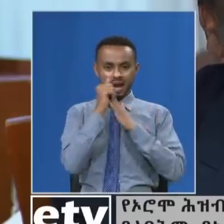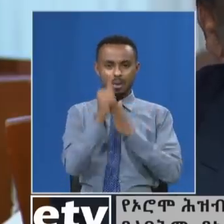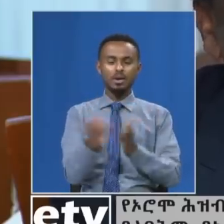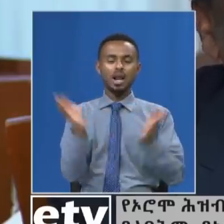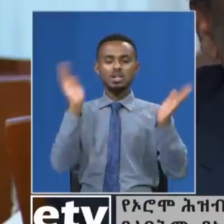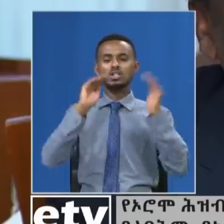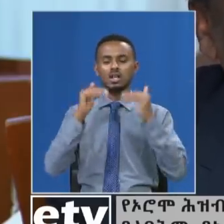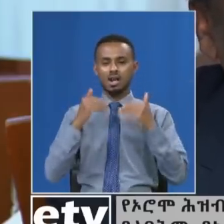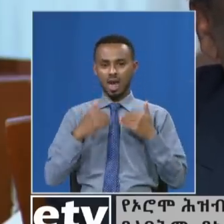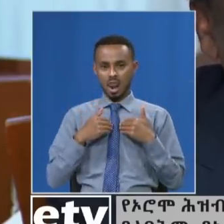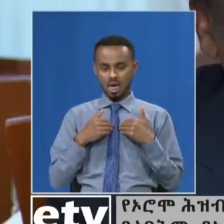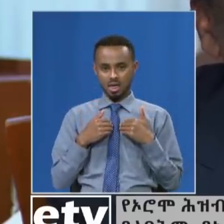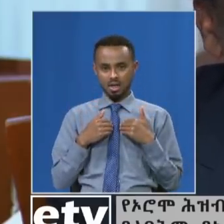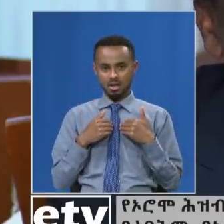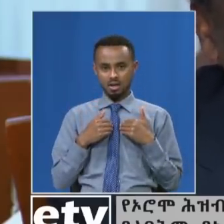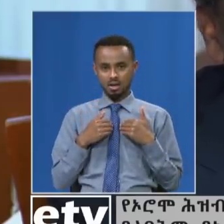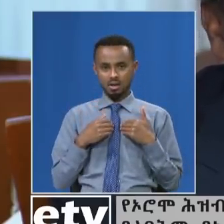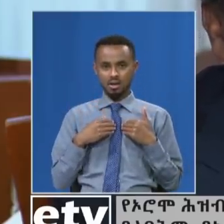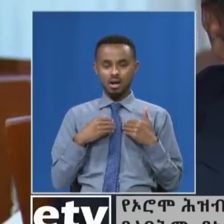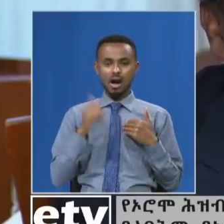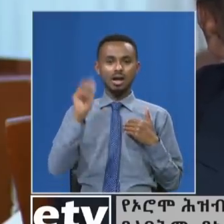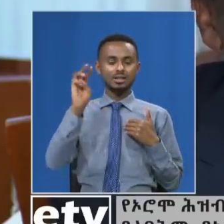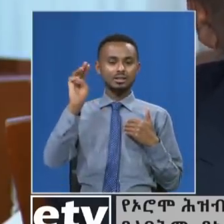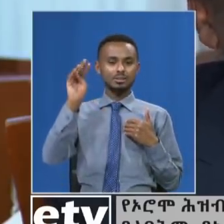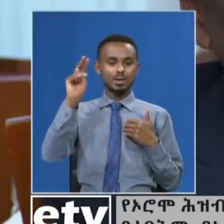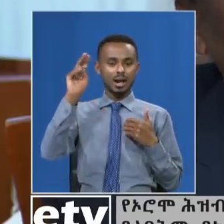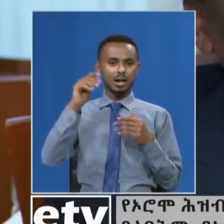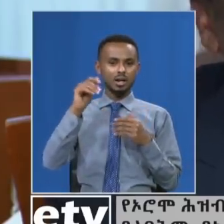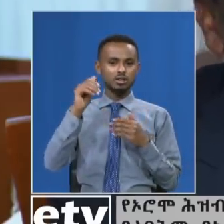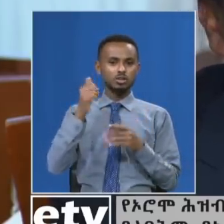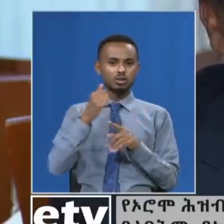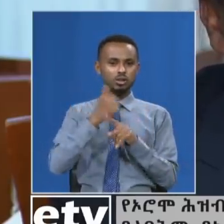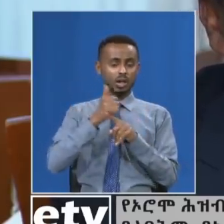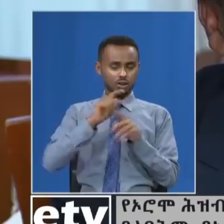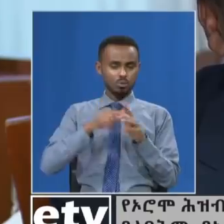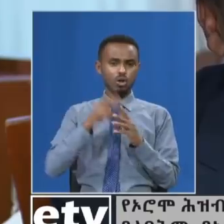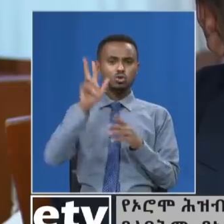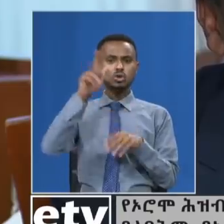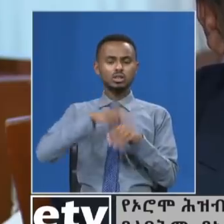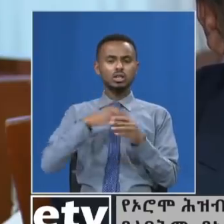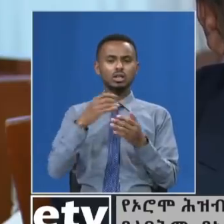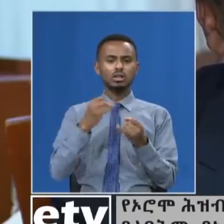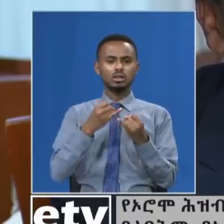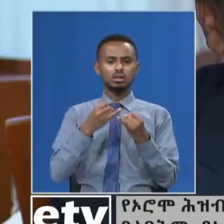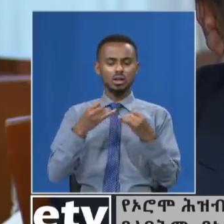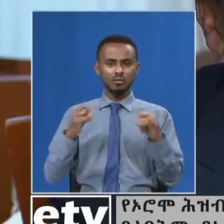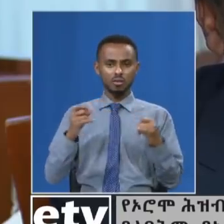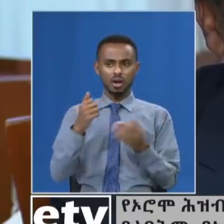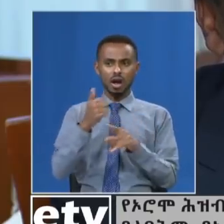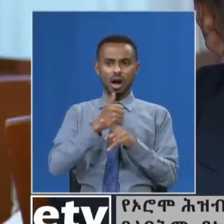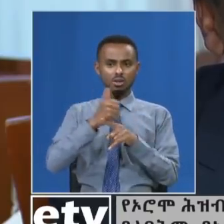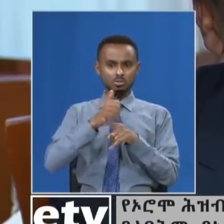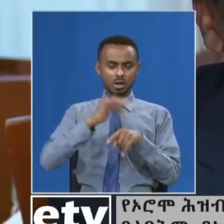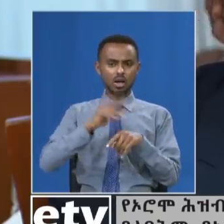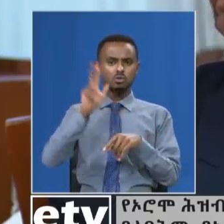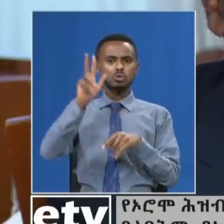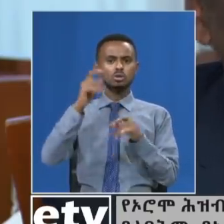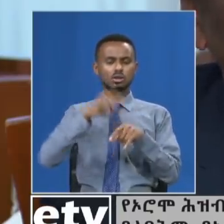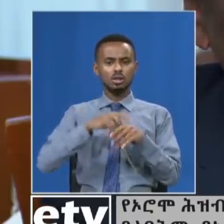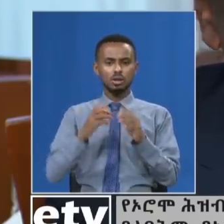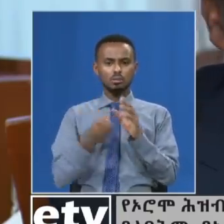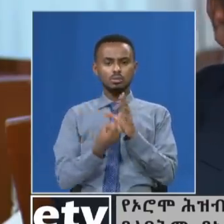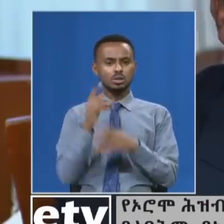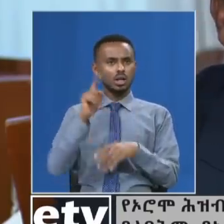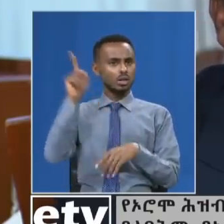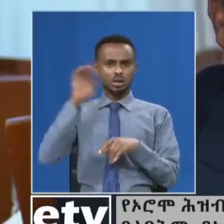ችግር እንዳለ ከአስመራ ጀምሮ ሶስቴ ተከፋፍለዋል። ኦነግ ኤርትራ ላይ፣ አስመራ ላይ። ብልጽግና